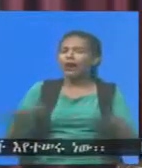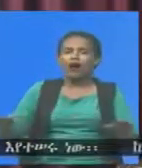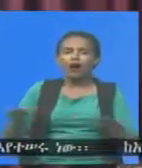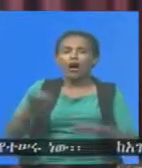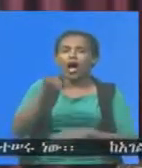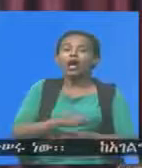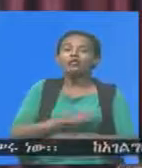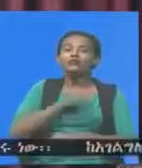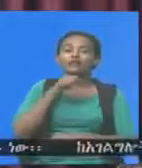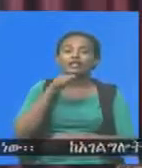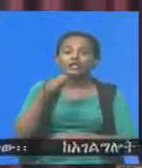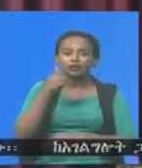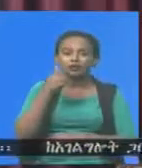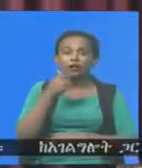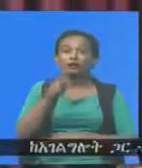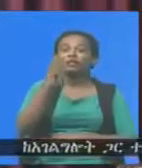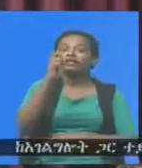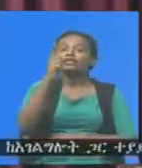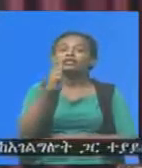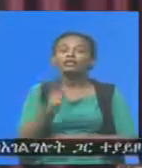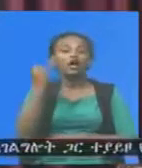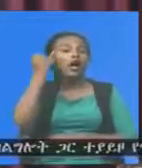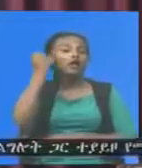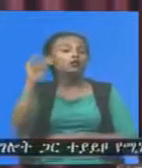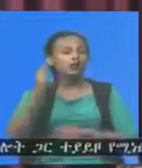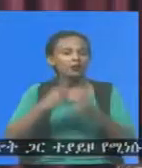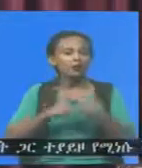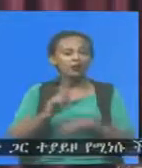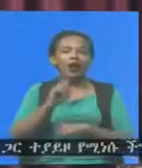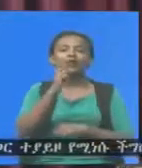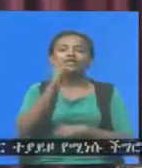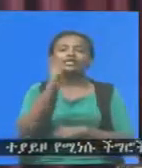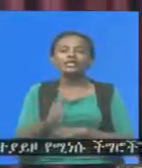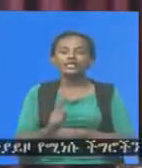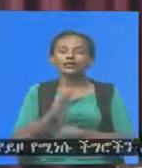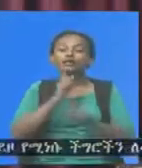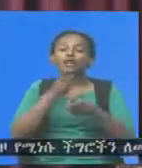አያስፈልግም ከሚል ቅን ሐሳብ የመጣ ቅን ምላሽ ከዚያኛ ወገንም ይጠብቅ ነው።